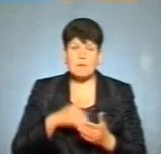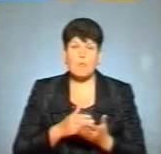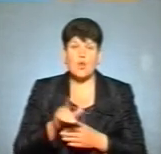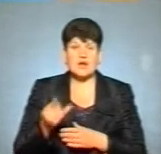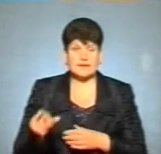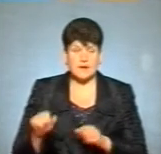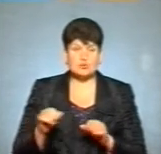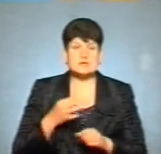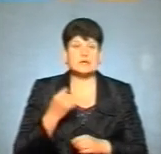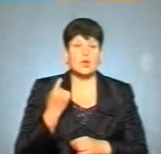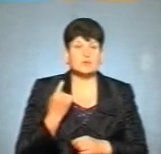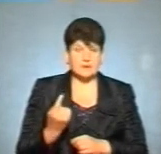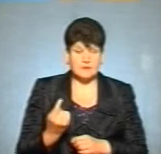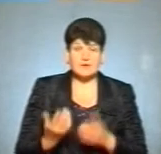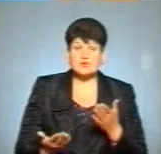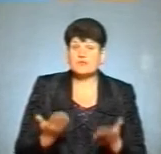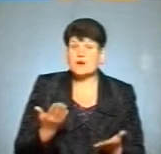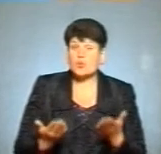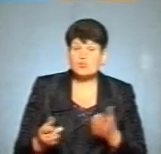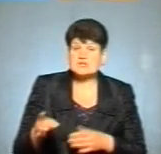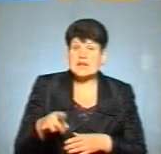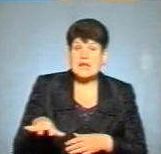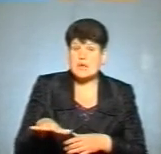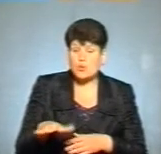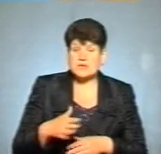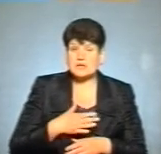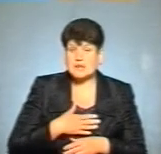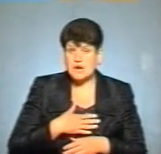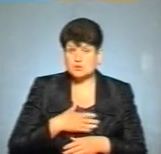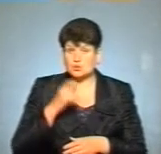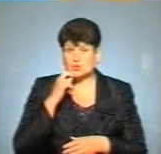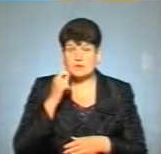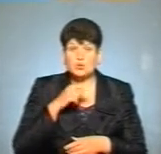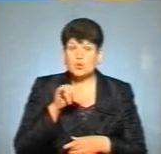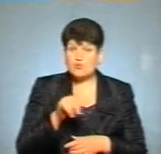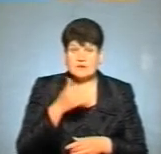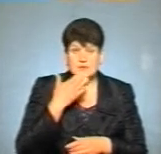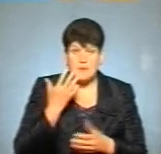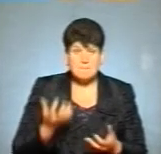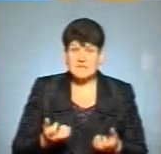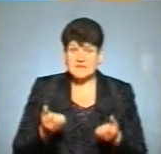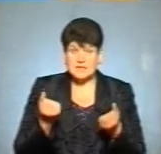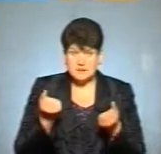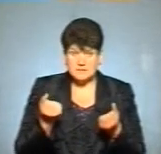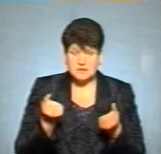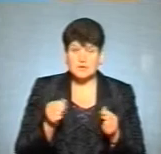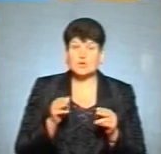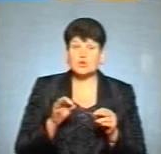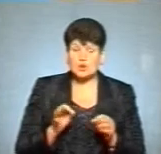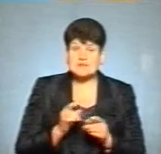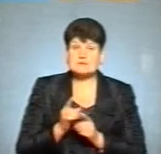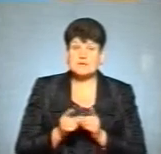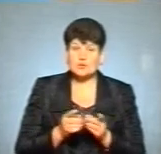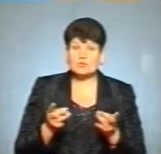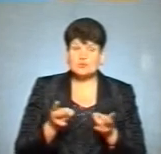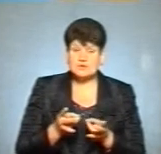одне. Якщо в якомусь регіоні нашої країни у вас немає підтримки, то змінювати потрібно